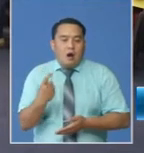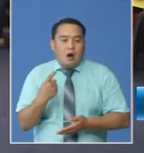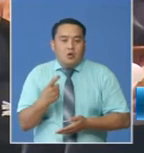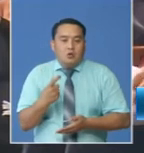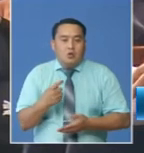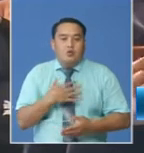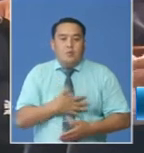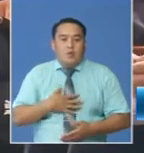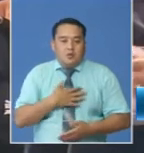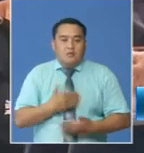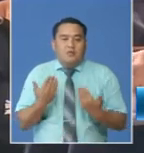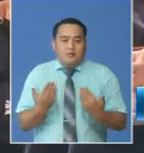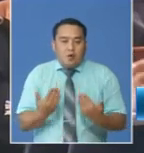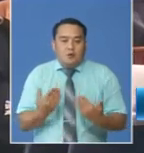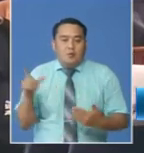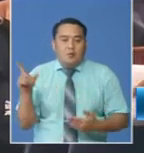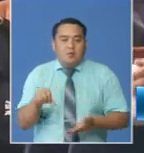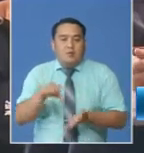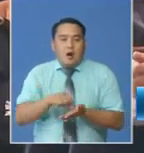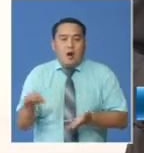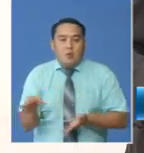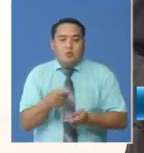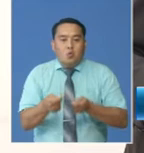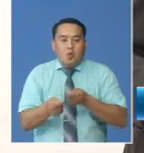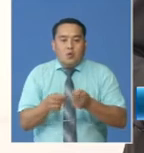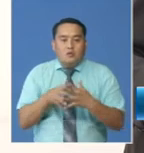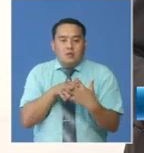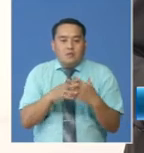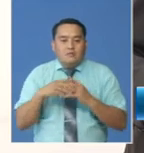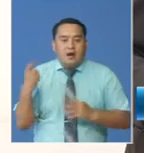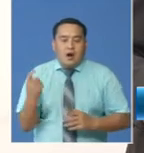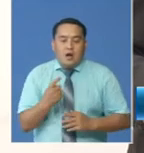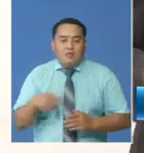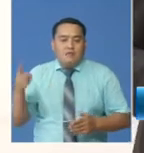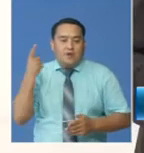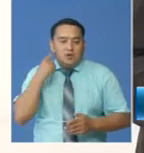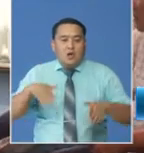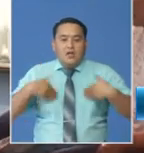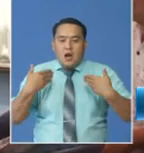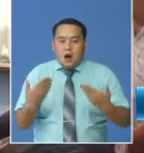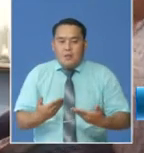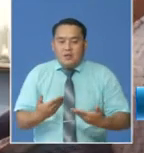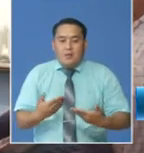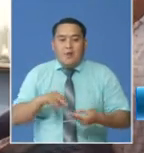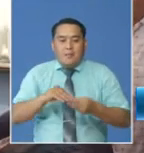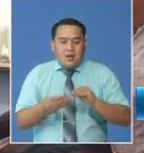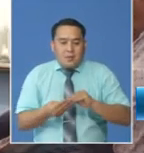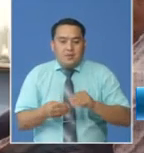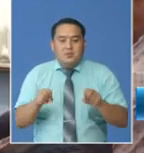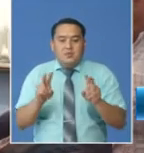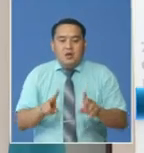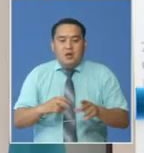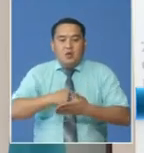что их беспокоит на данном этапе, приехали представители областного управления сельского хозяйства. Выслушав рекомендации и выяснив наболевшие проблемы,